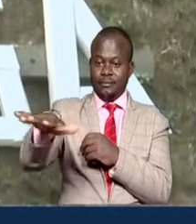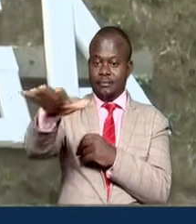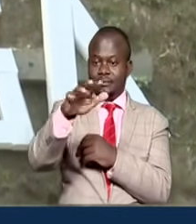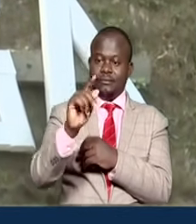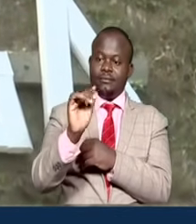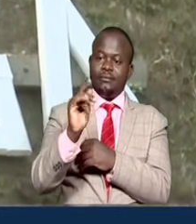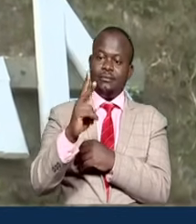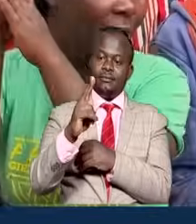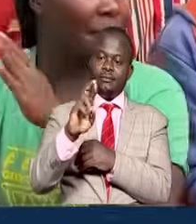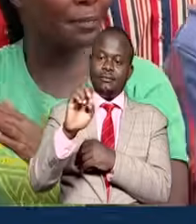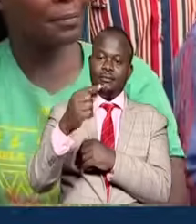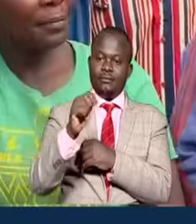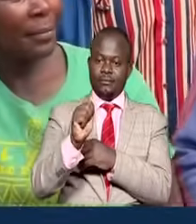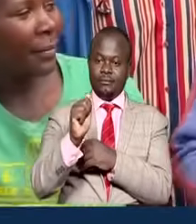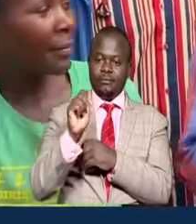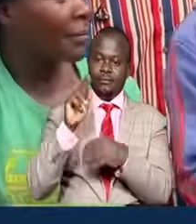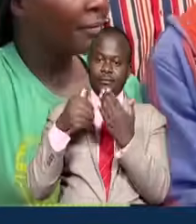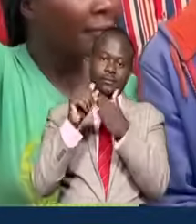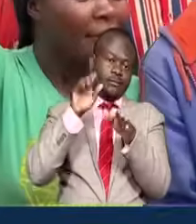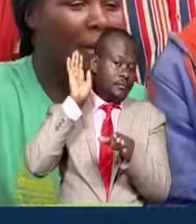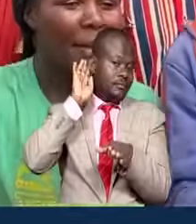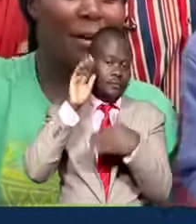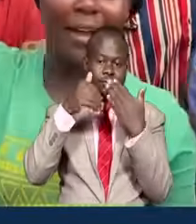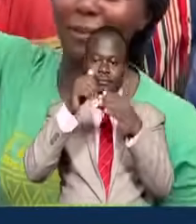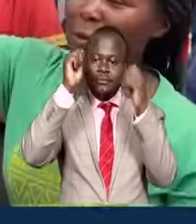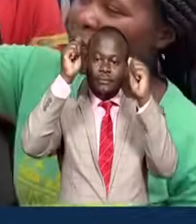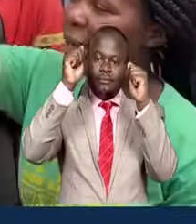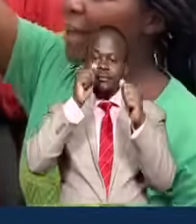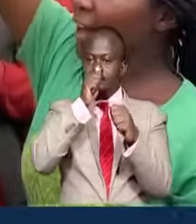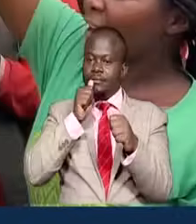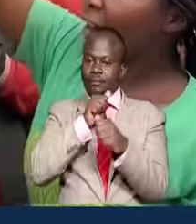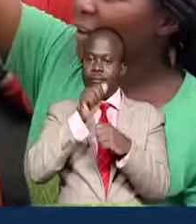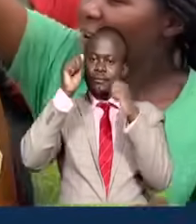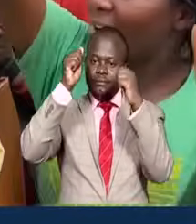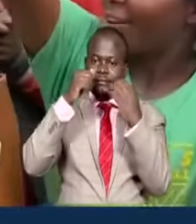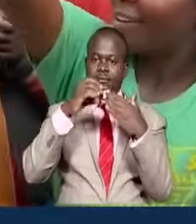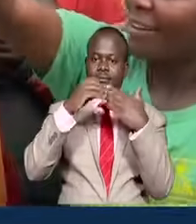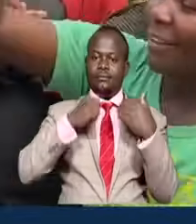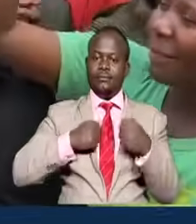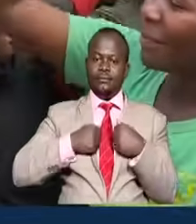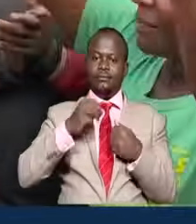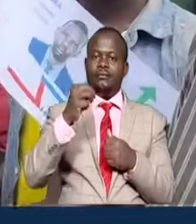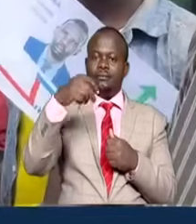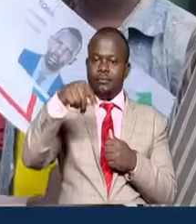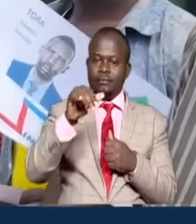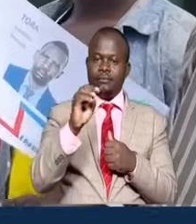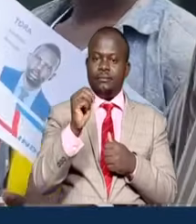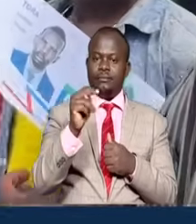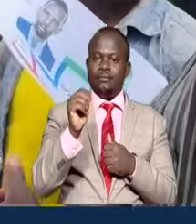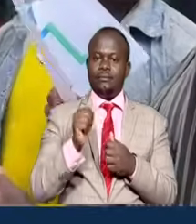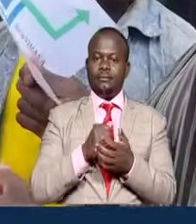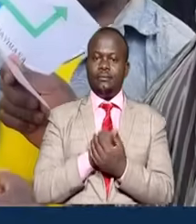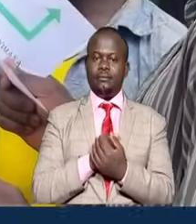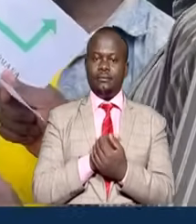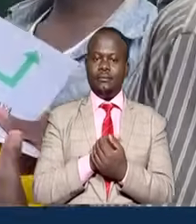Aha hari abaturage baje kumva imigabo n'imigambi by'umukandida wigenga wiyamamariza kuyobora u Rwanda Mpayimana Philippe.